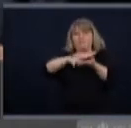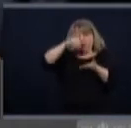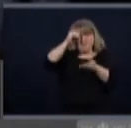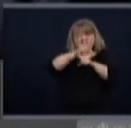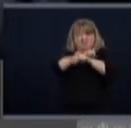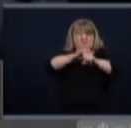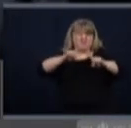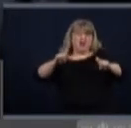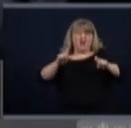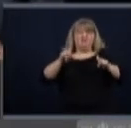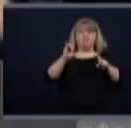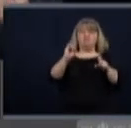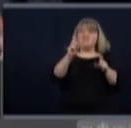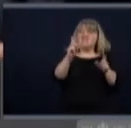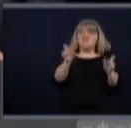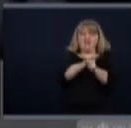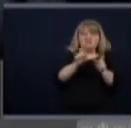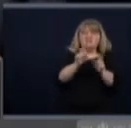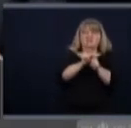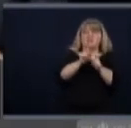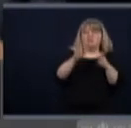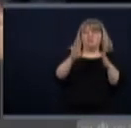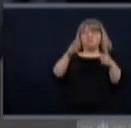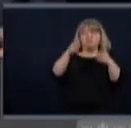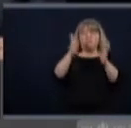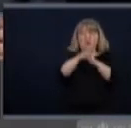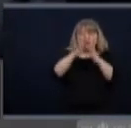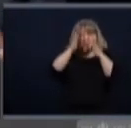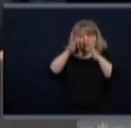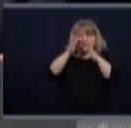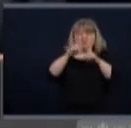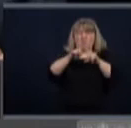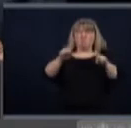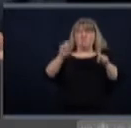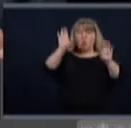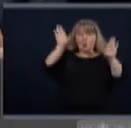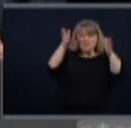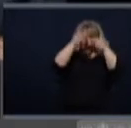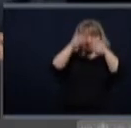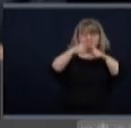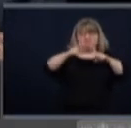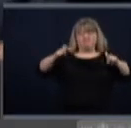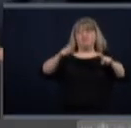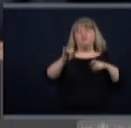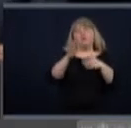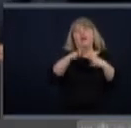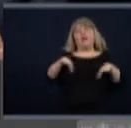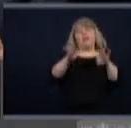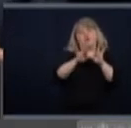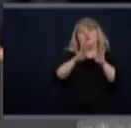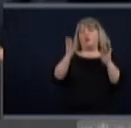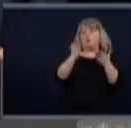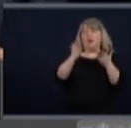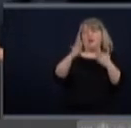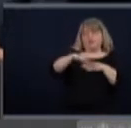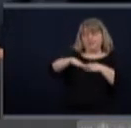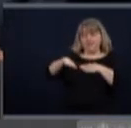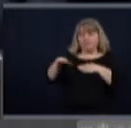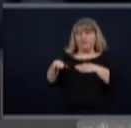là, dyslexie, dysphasie, troubles d'attention, autisme et autres. C'est important que ces enfants-là